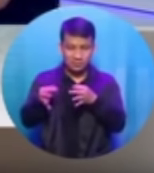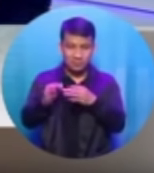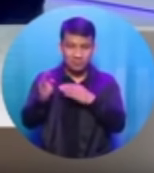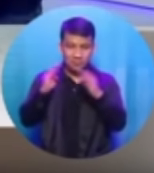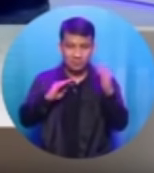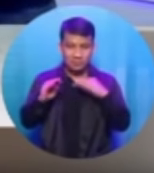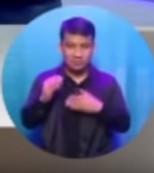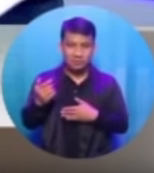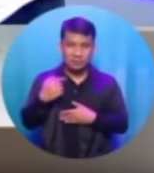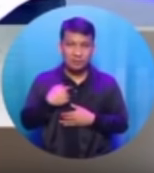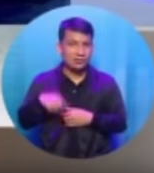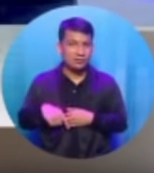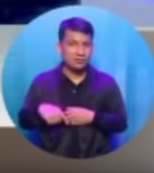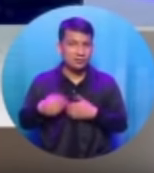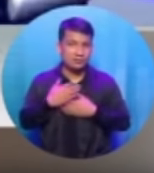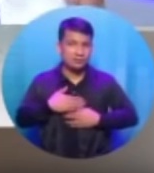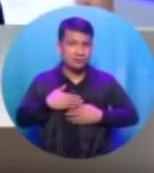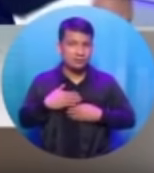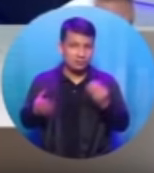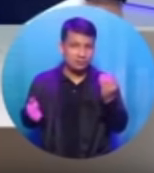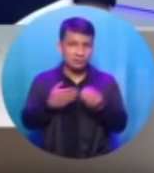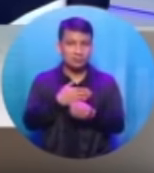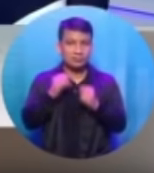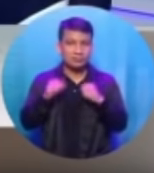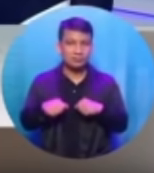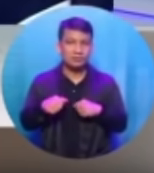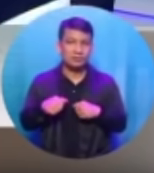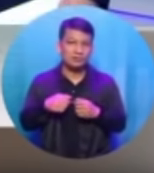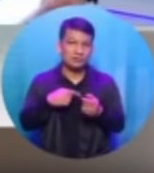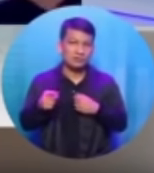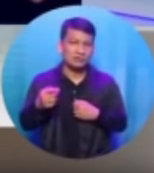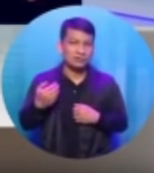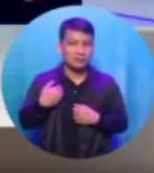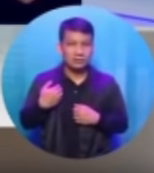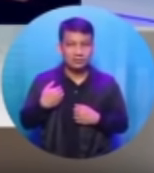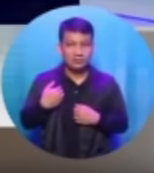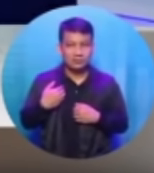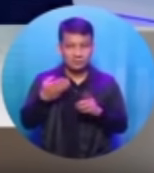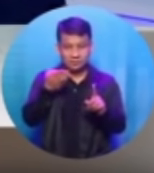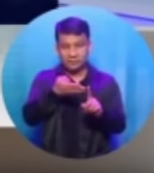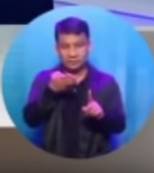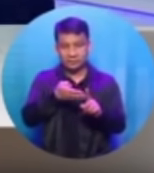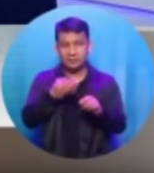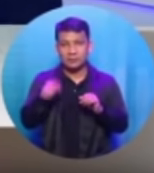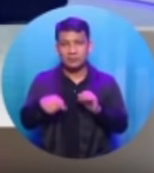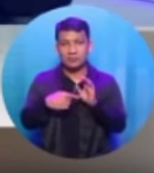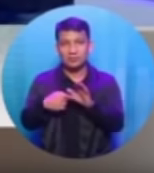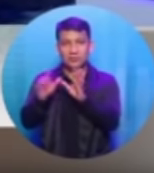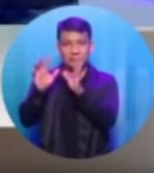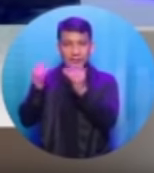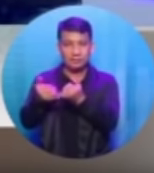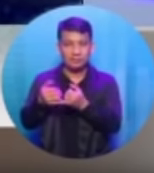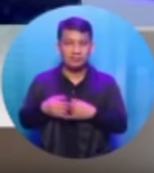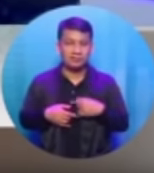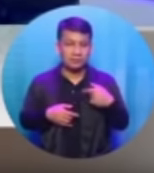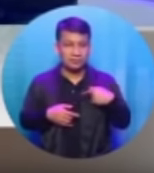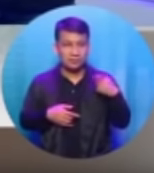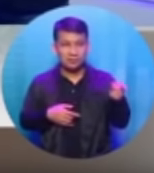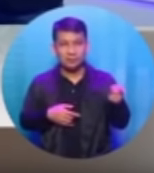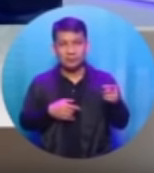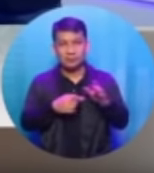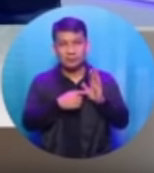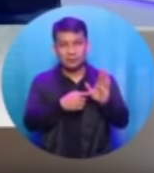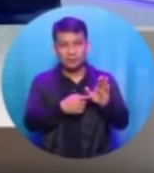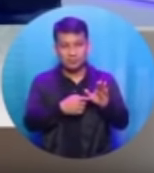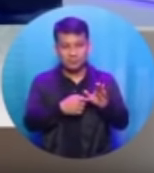kung hindi tayo maligaya dito, layasin natin at magpabayad tayo. Ako, hindi ako bayad. Hindi ako kumakampi sa kumpanya. Oh. Hindi rin ako